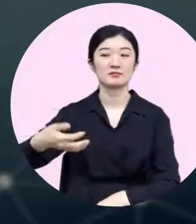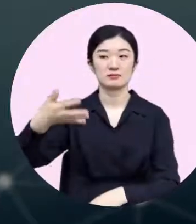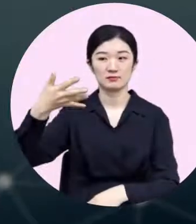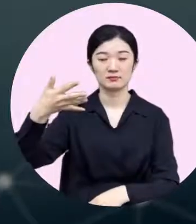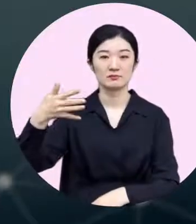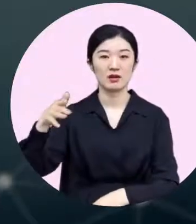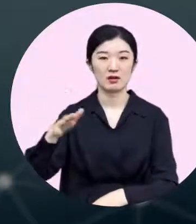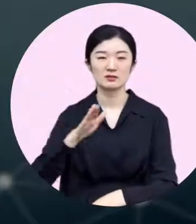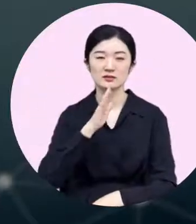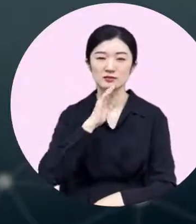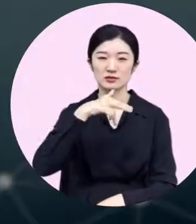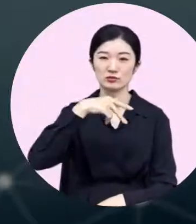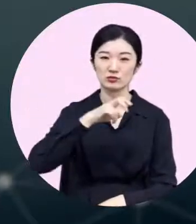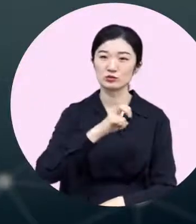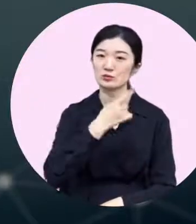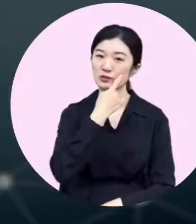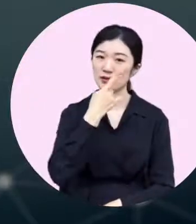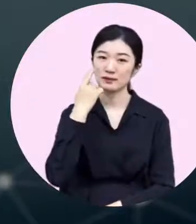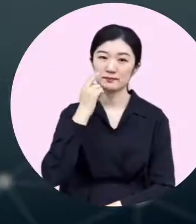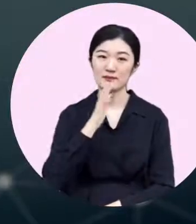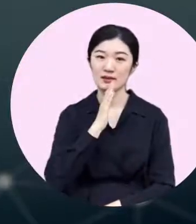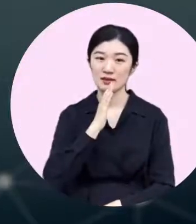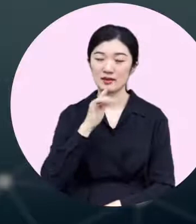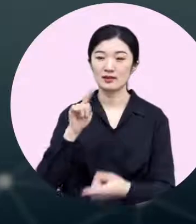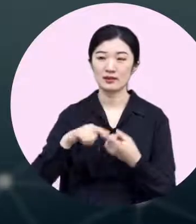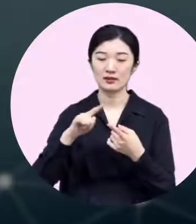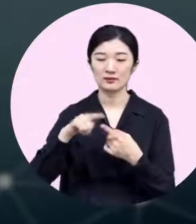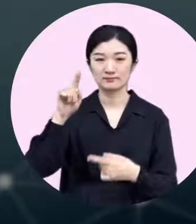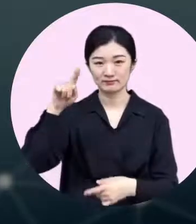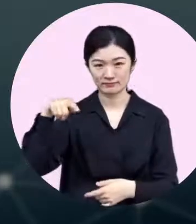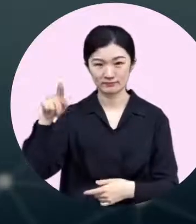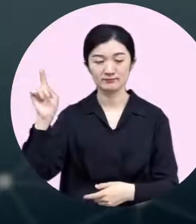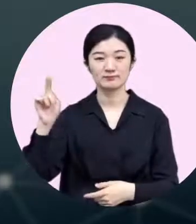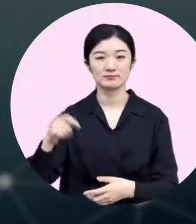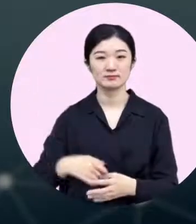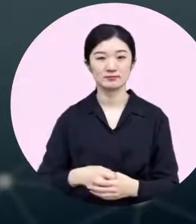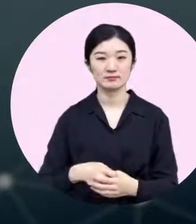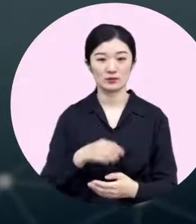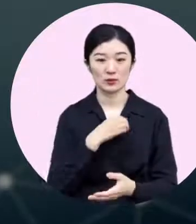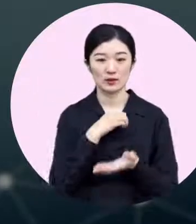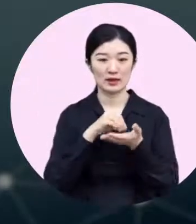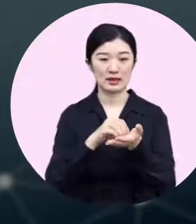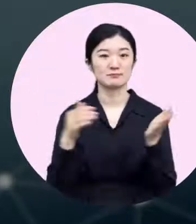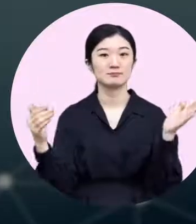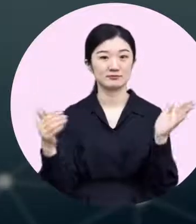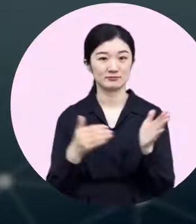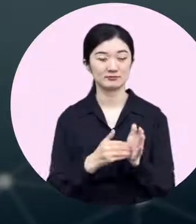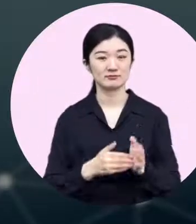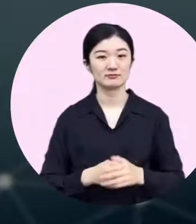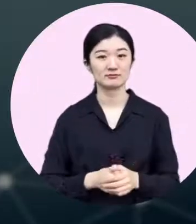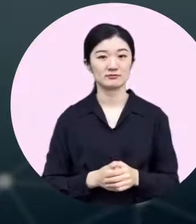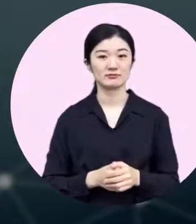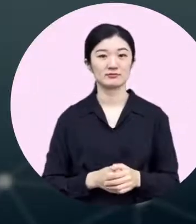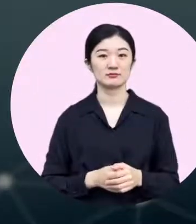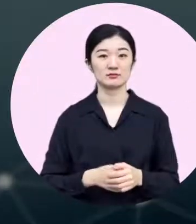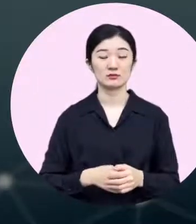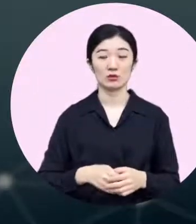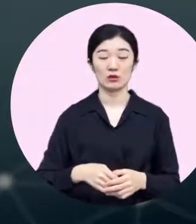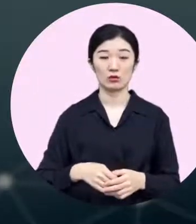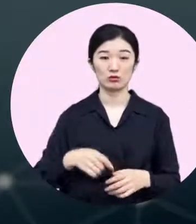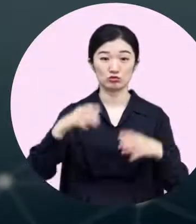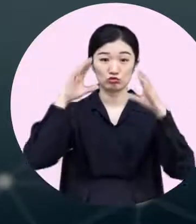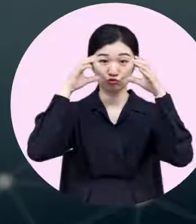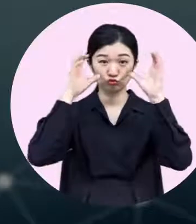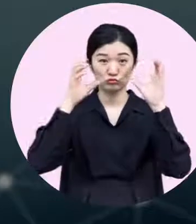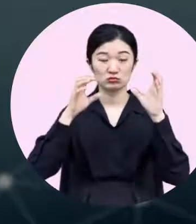그래서 거기서 보시고 확인을 한번 해주시면 일단 가입이 마무리가 됩니다. 네, 구글 계정을 선택하면 이렇게 바로